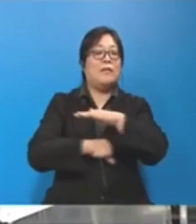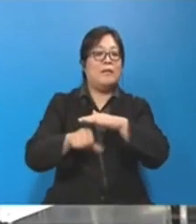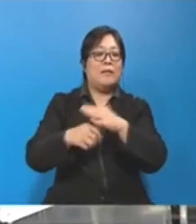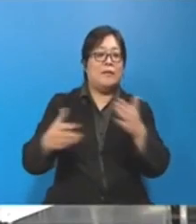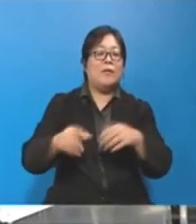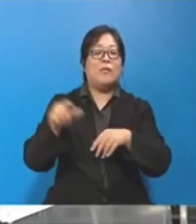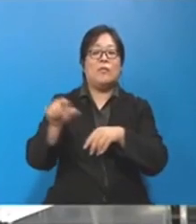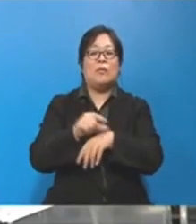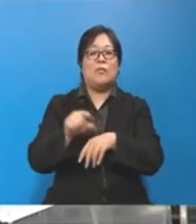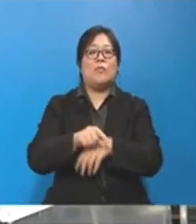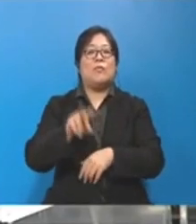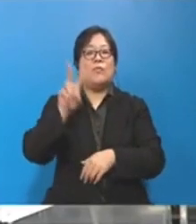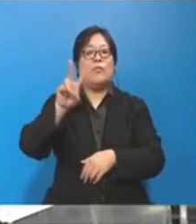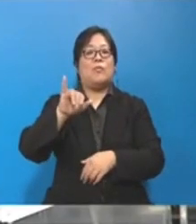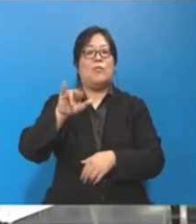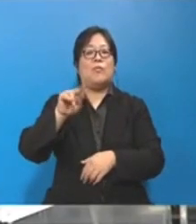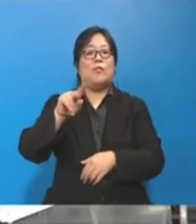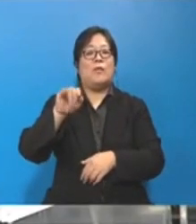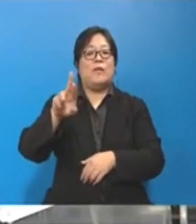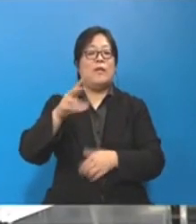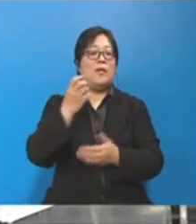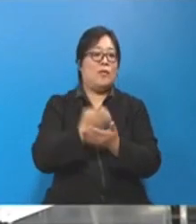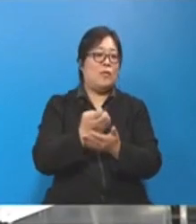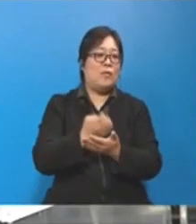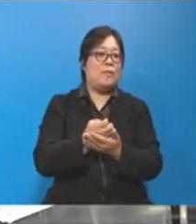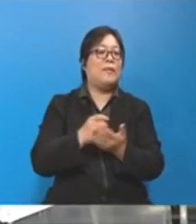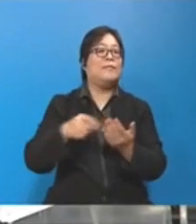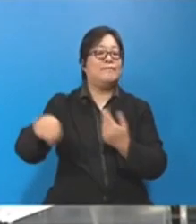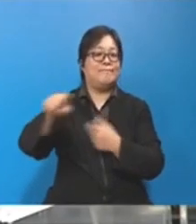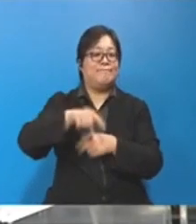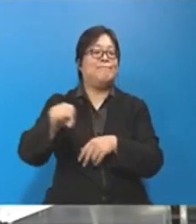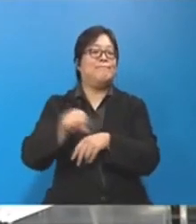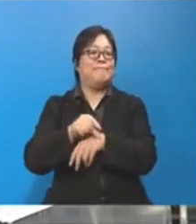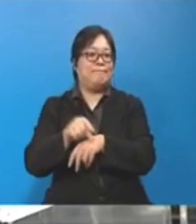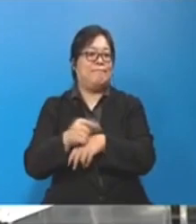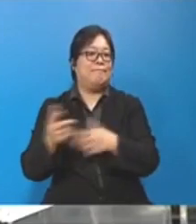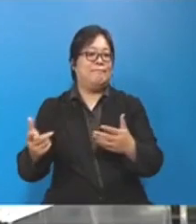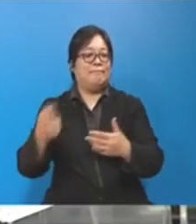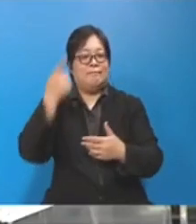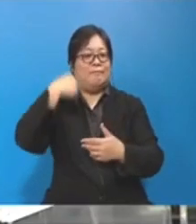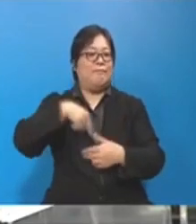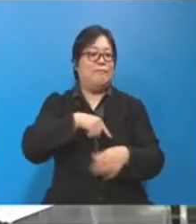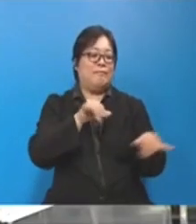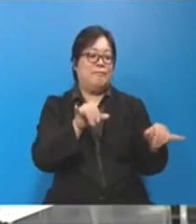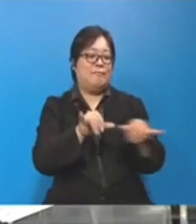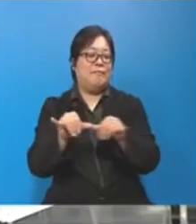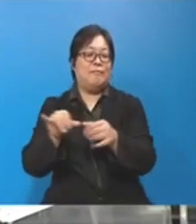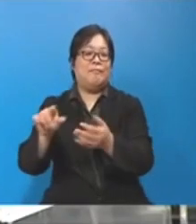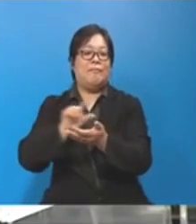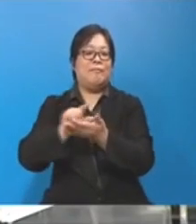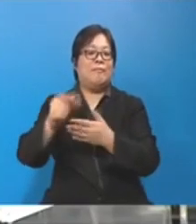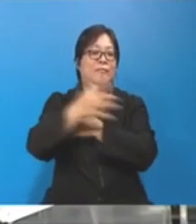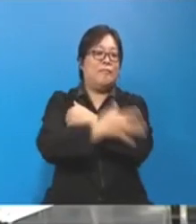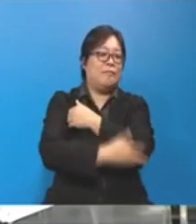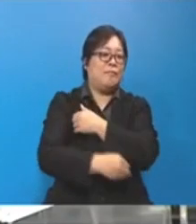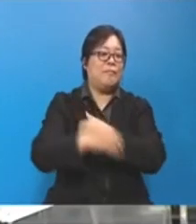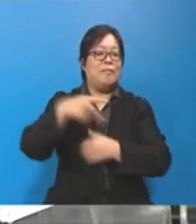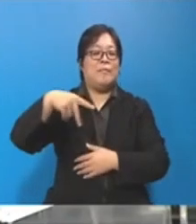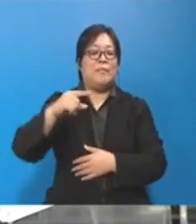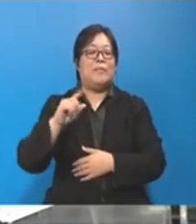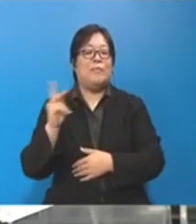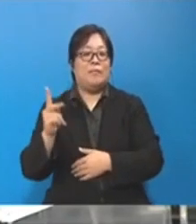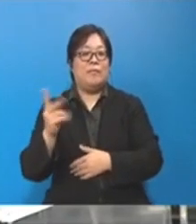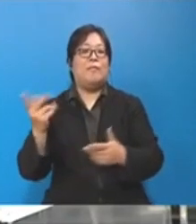menggunakan 2x indicated ekonomi yang digunakan pagi kita mengukur pendapatan garis kemiskinan yaitu pergi